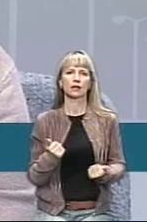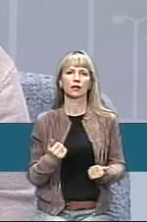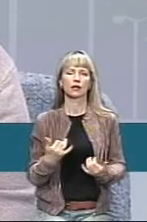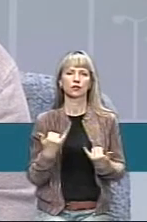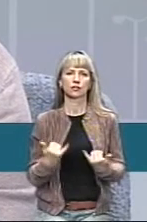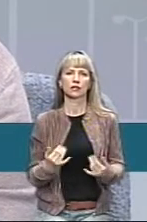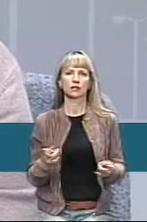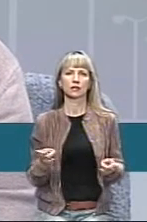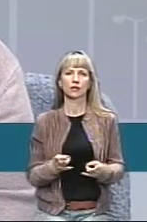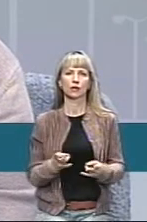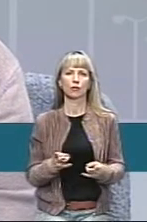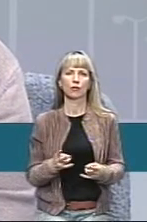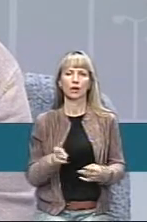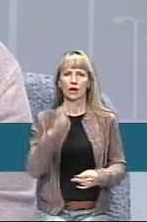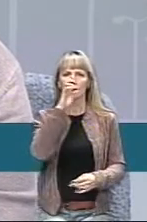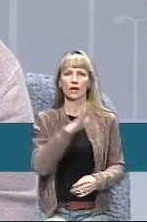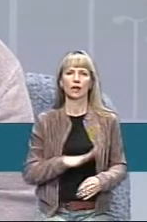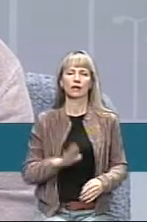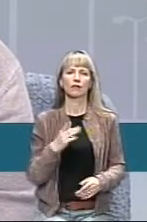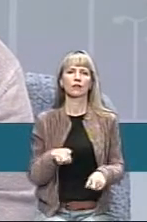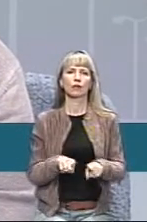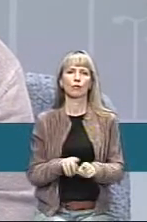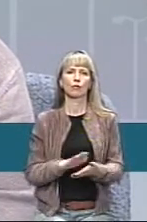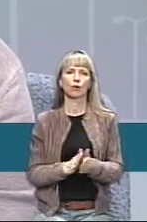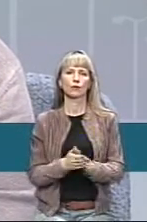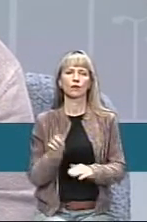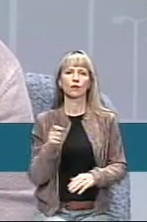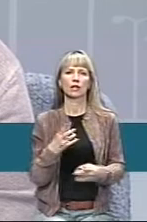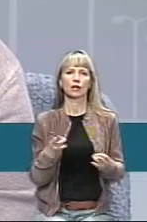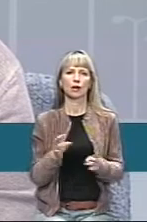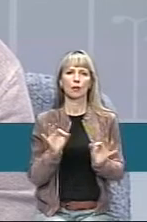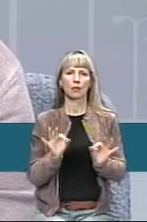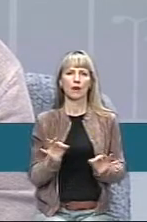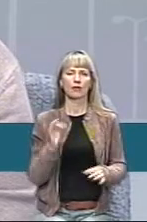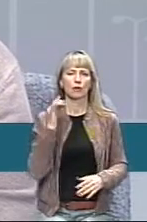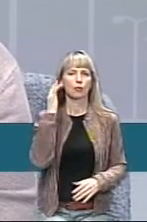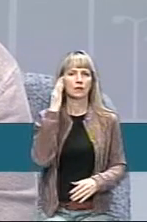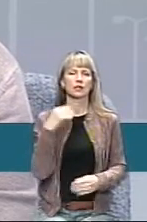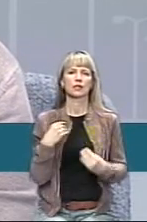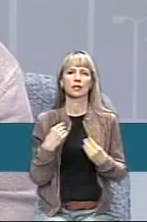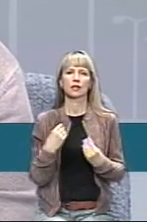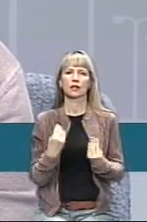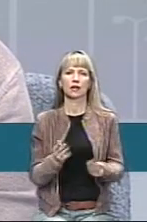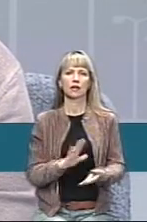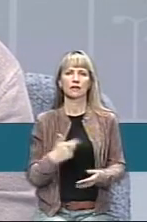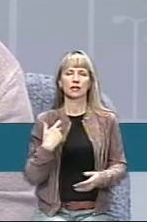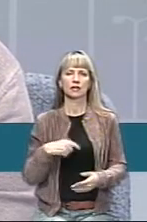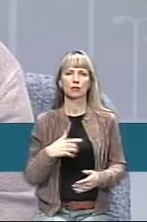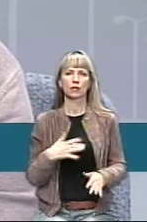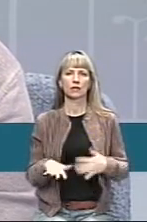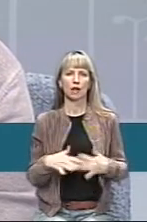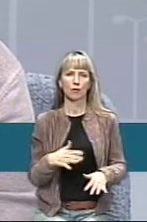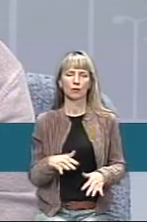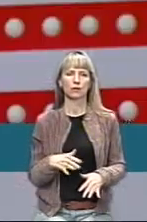треба... Країна в такому положенні, війна, треба раціонально дуже мислити і не давати собі слабину, тому що